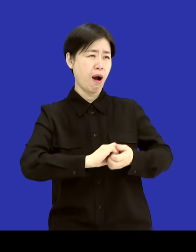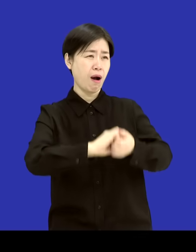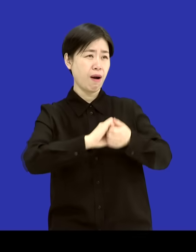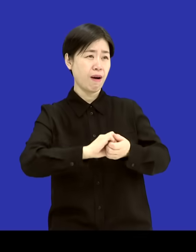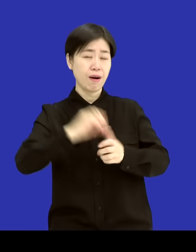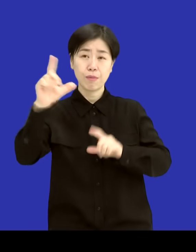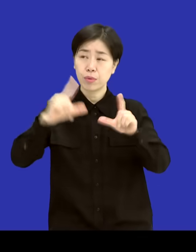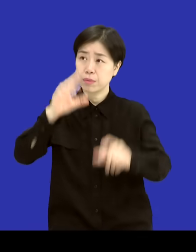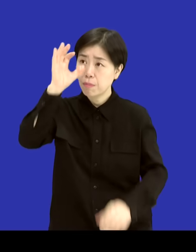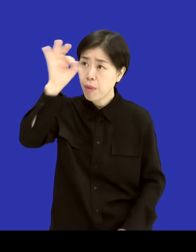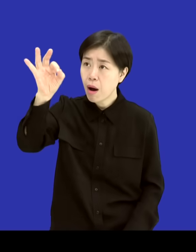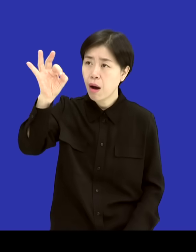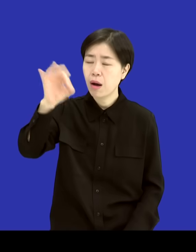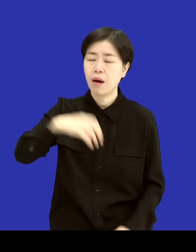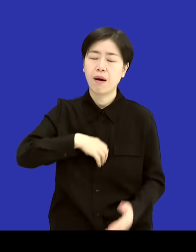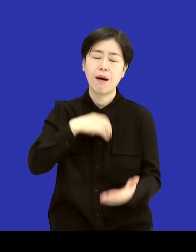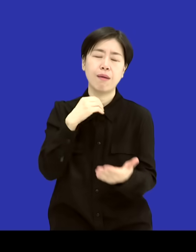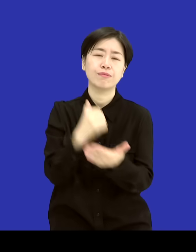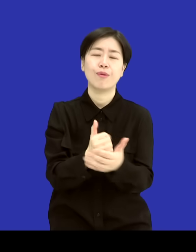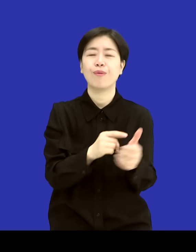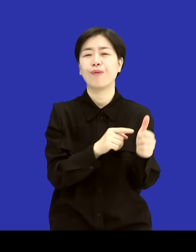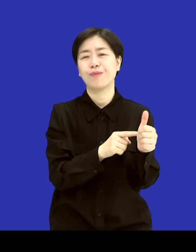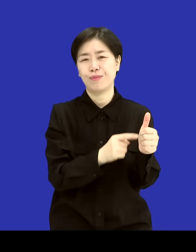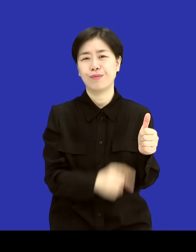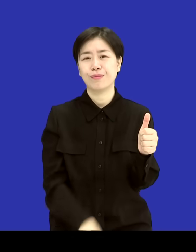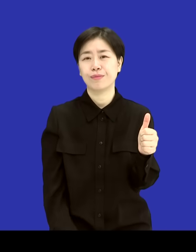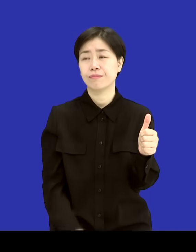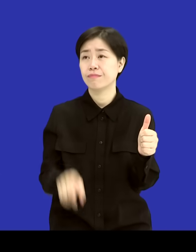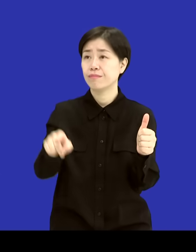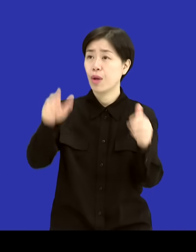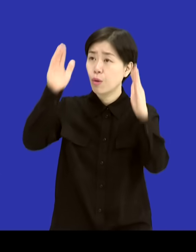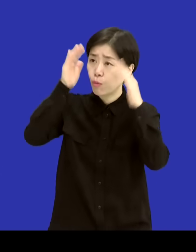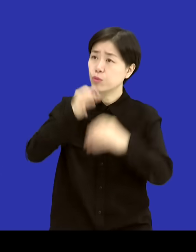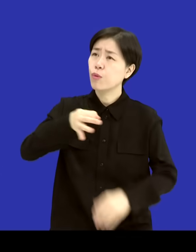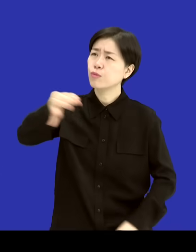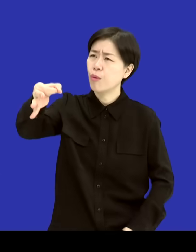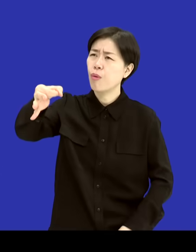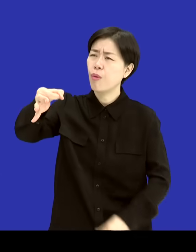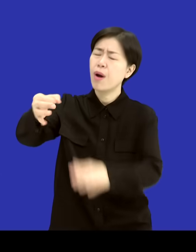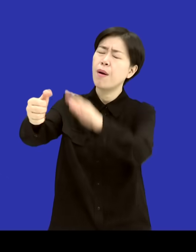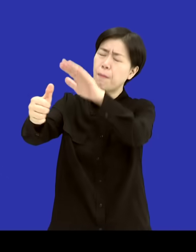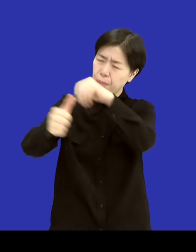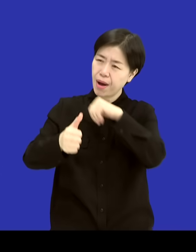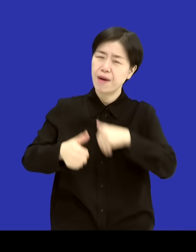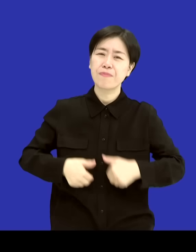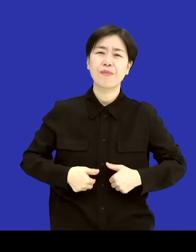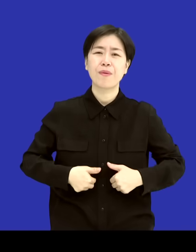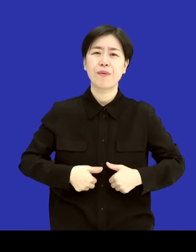좀 울컥하고 감동받으셔서 이 친구한테 장학금을 주고 데려와야 된다.